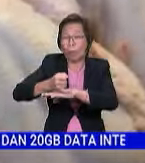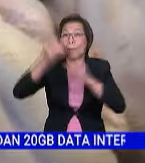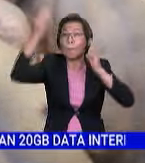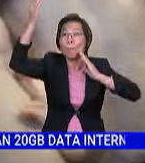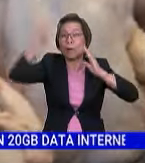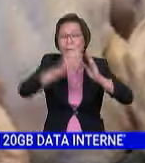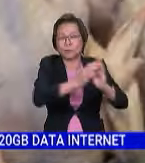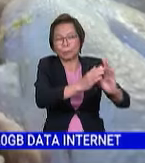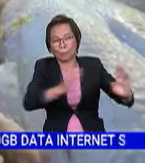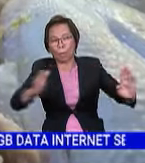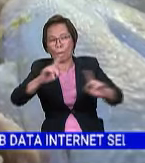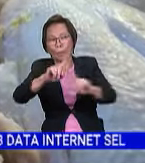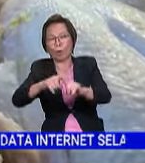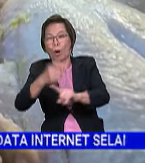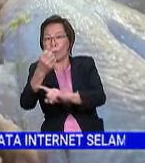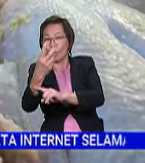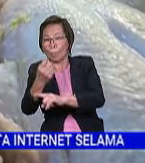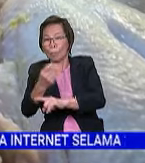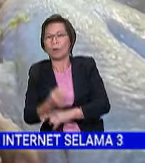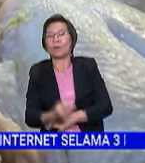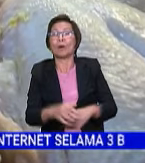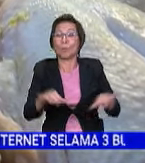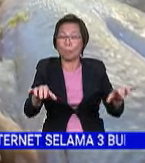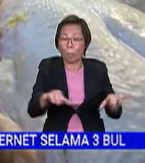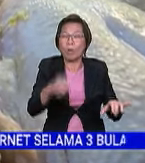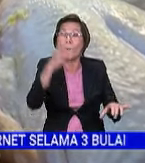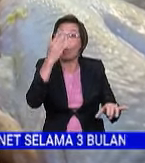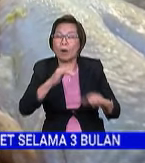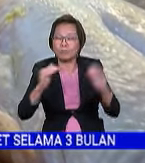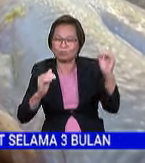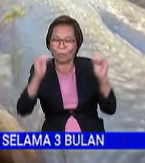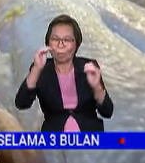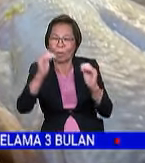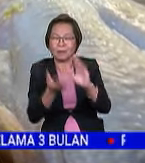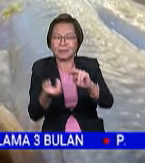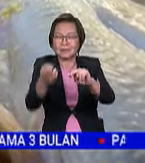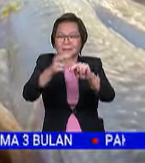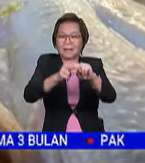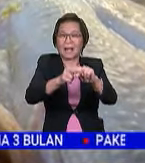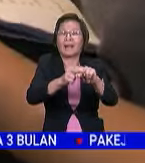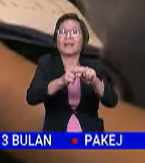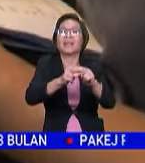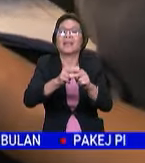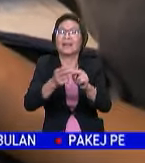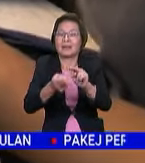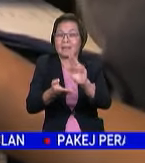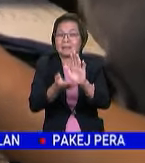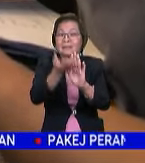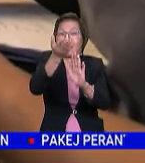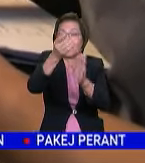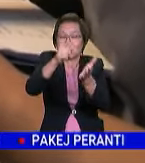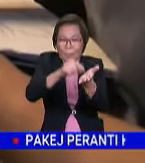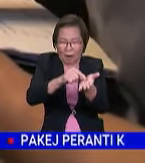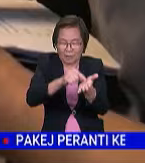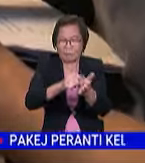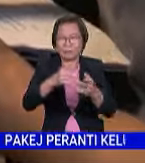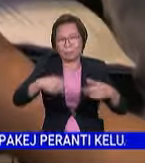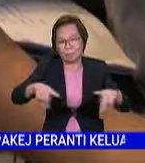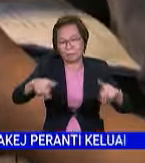ini sepanjang Disember. Usaha dilakukan bagi mengimbangi kenaikan harga barang mentah itu di pasaran.